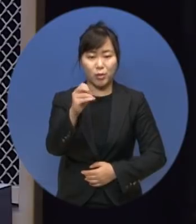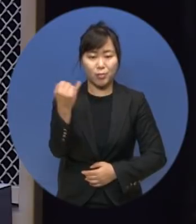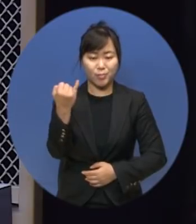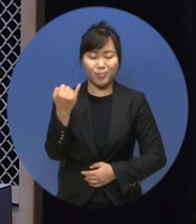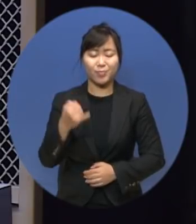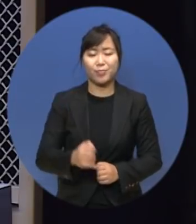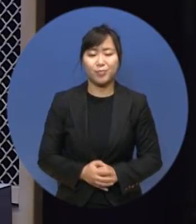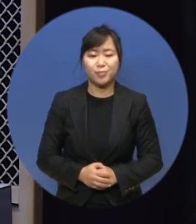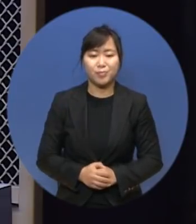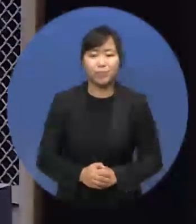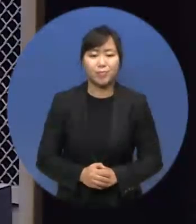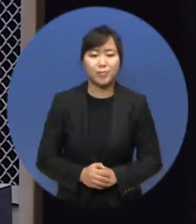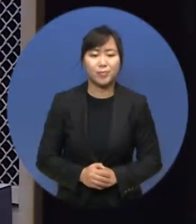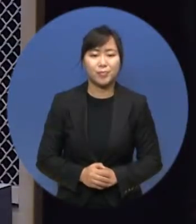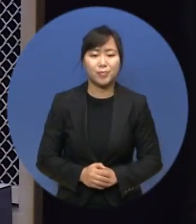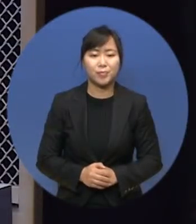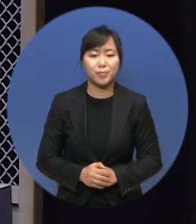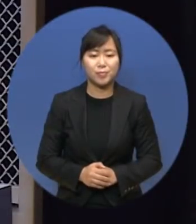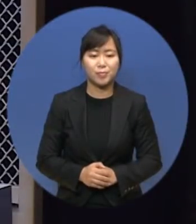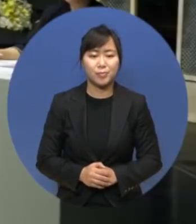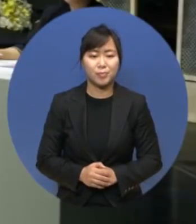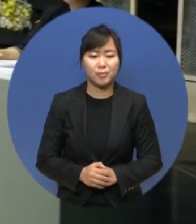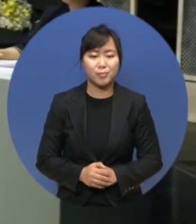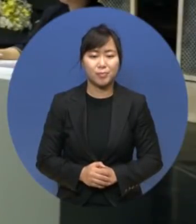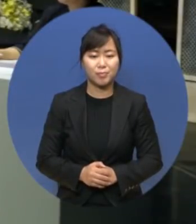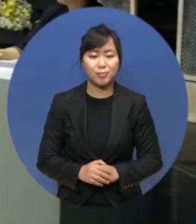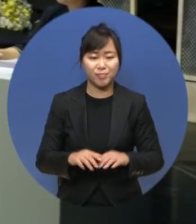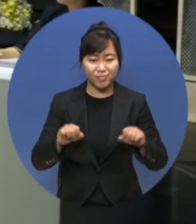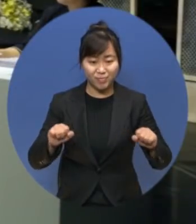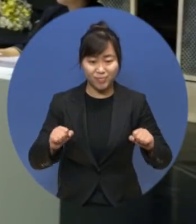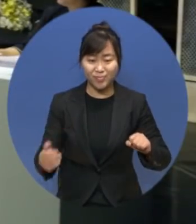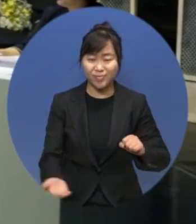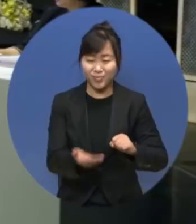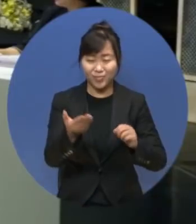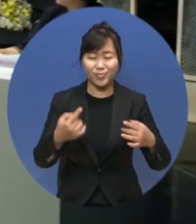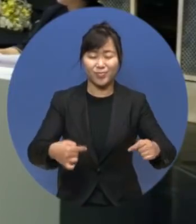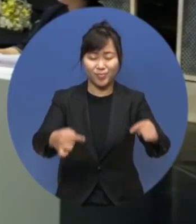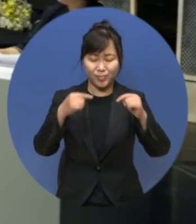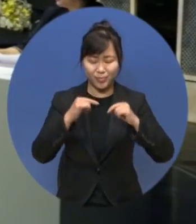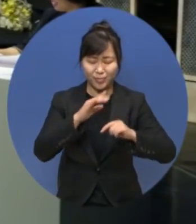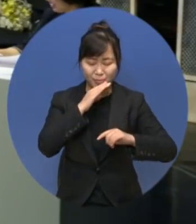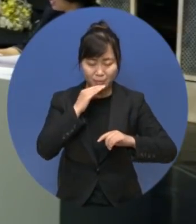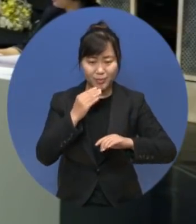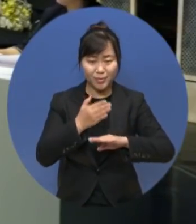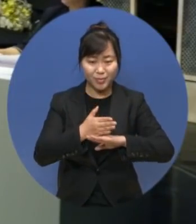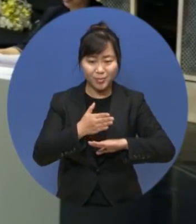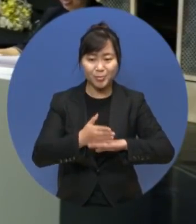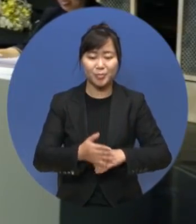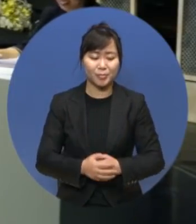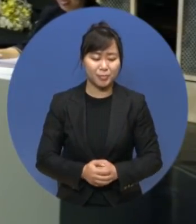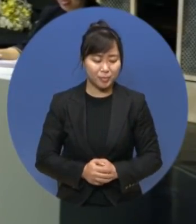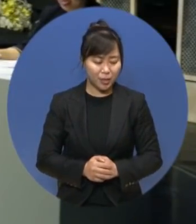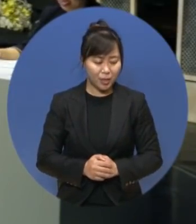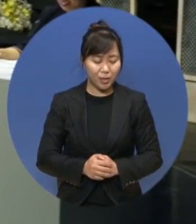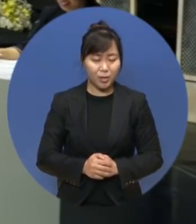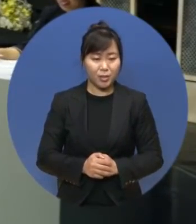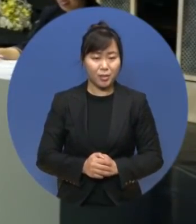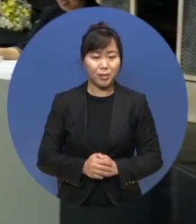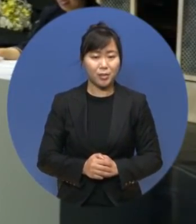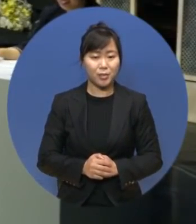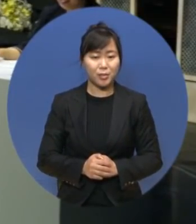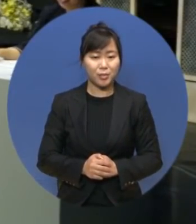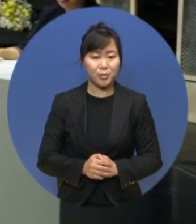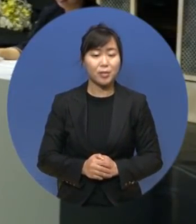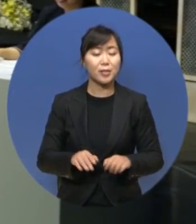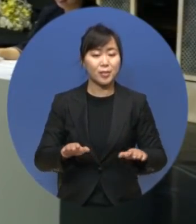모셨습니다. 네, 안녕하십니까 여러분. 네, 이렇게 함께해 주셔서 감사합니다.